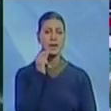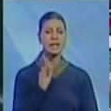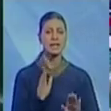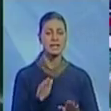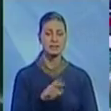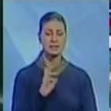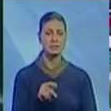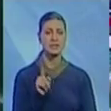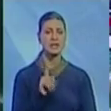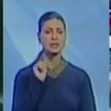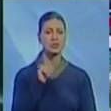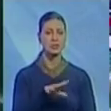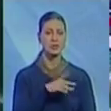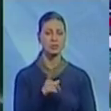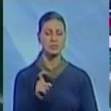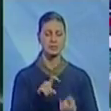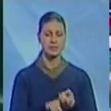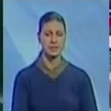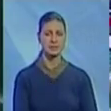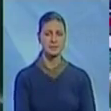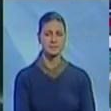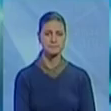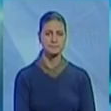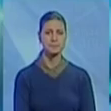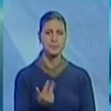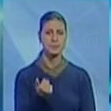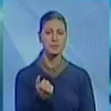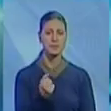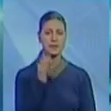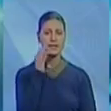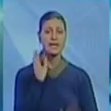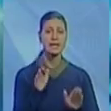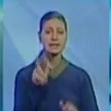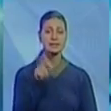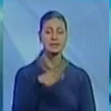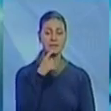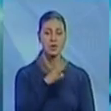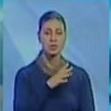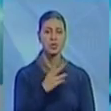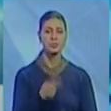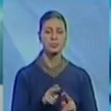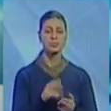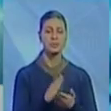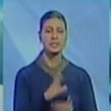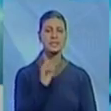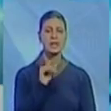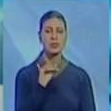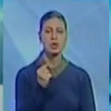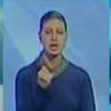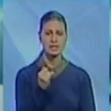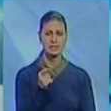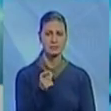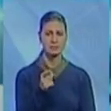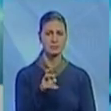რა რისკები შეიძლება ახდეს მასთან? დიახვასილ, კრაზანა, რომელიც ჩვენ ახსენე, არის ეგრეთ წოდებული სამურაი კრაზანა, რომელიც